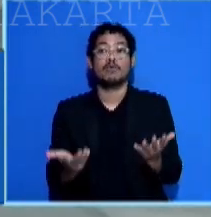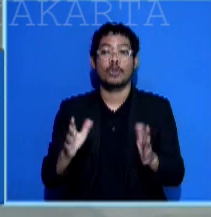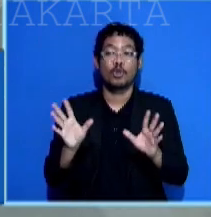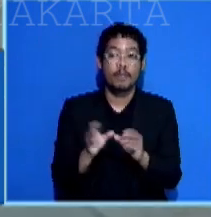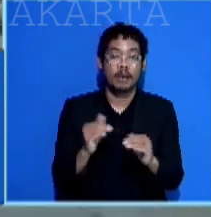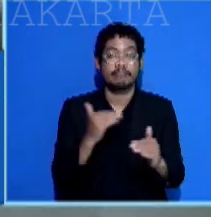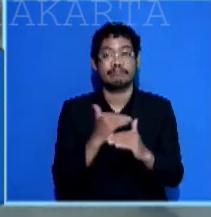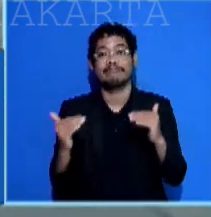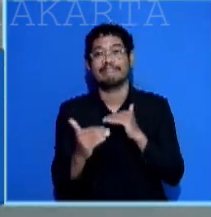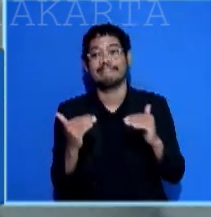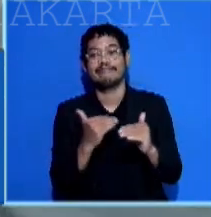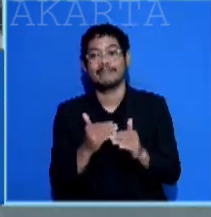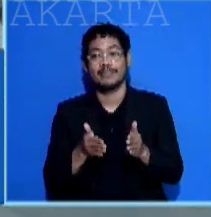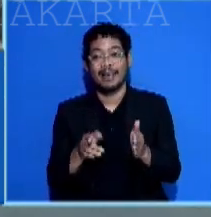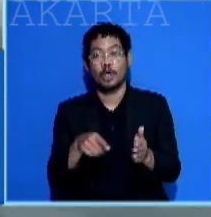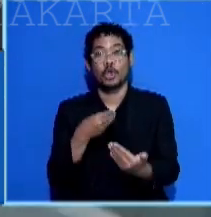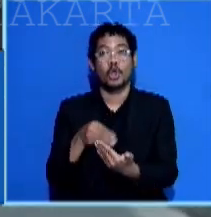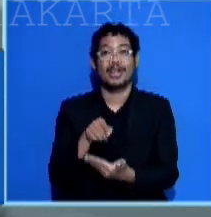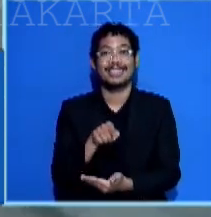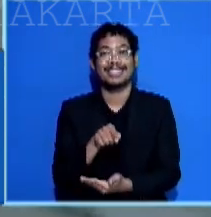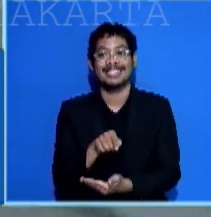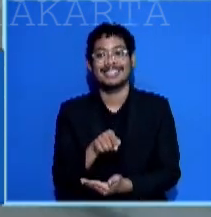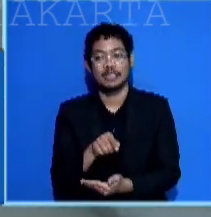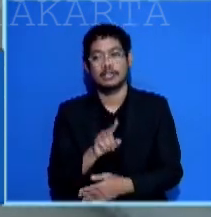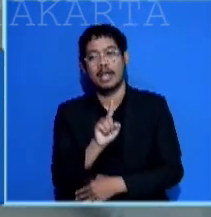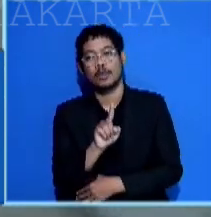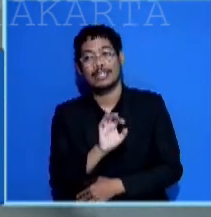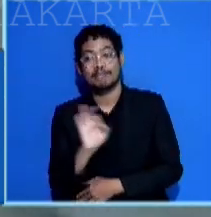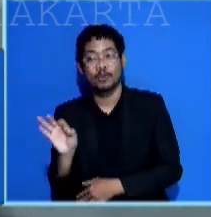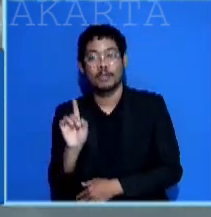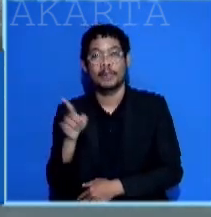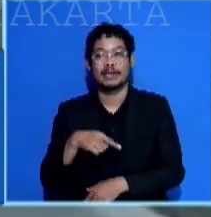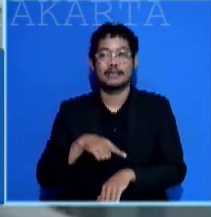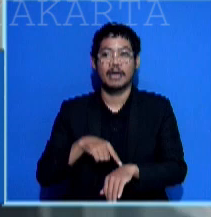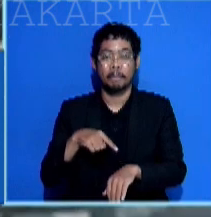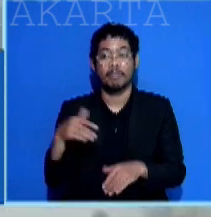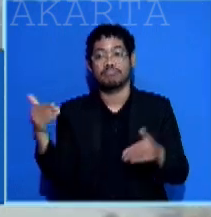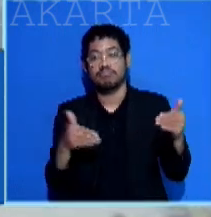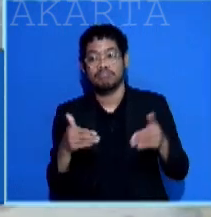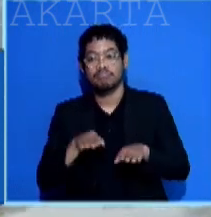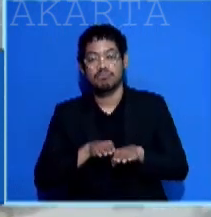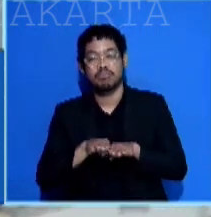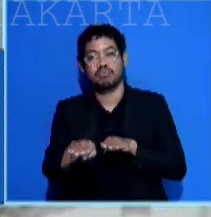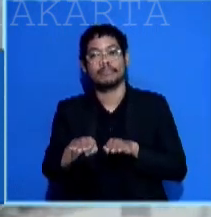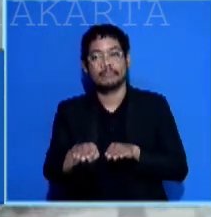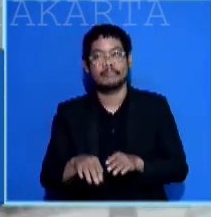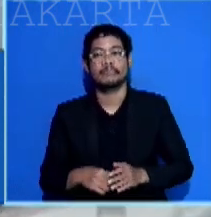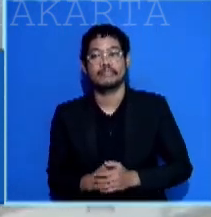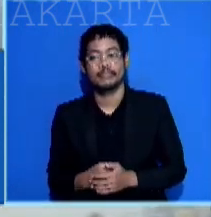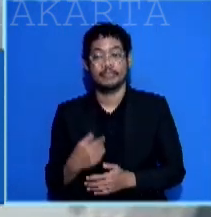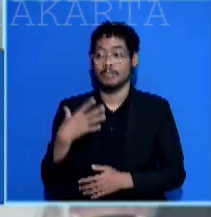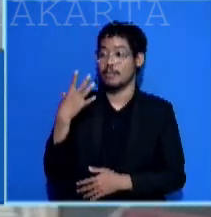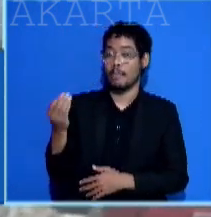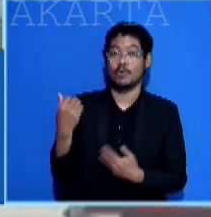lintas yang akan melewati jalur fungsional ini mencapai 1000 kendaraan per jam Tak hanya itu pemudik diminta untuk mewaspadai